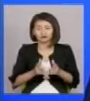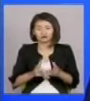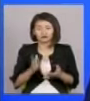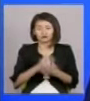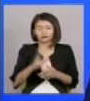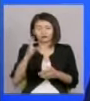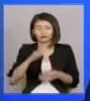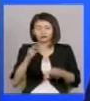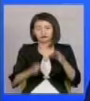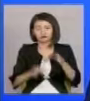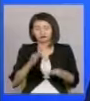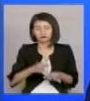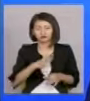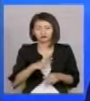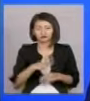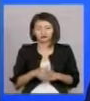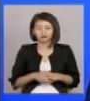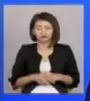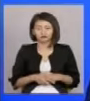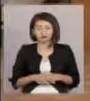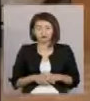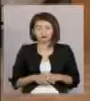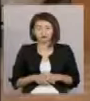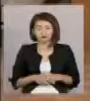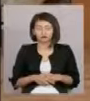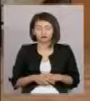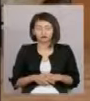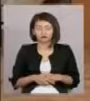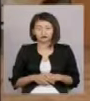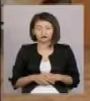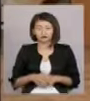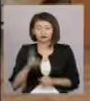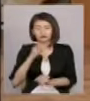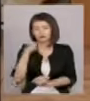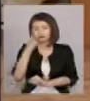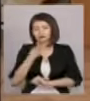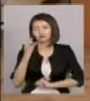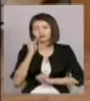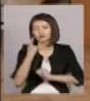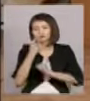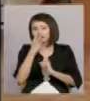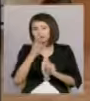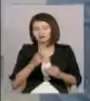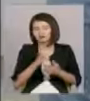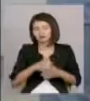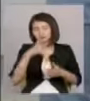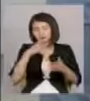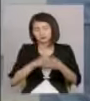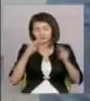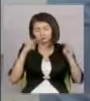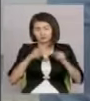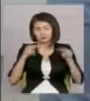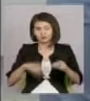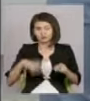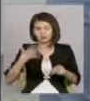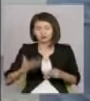процессе побывала и наша съемочная группа. В уголовном суде Павлодара рассматривалось дело бывшего следователя Нурлана Тлендиева.